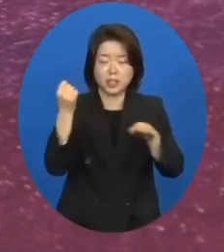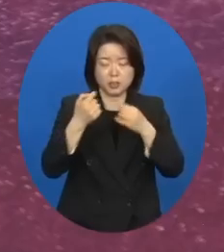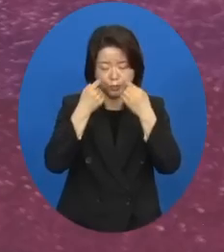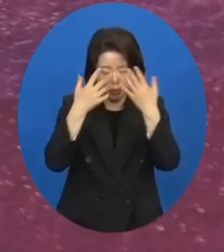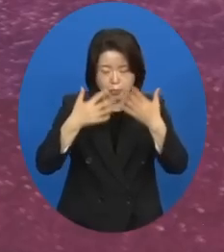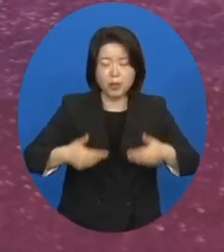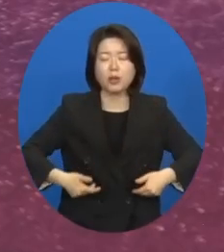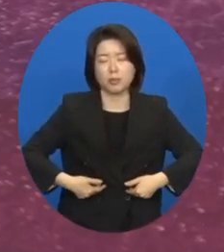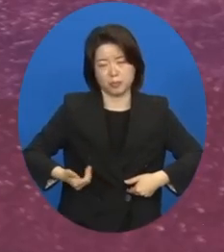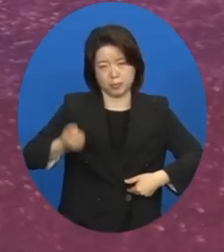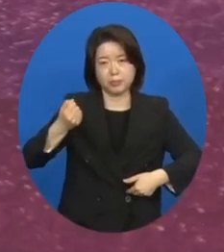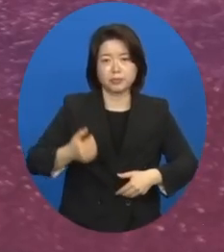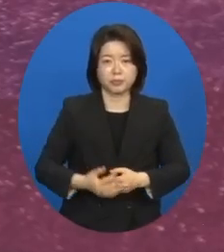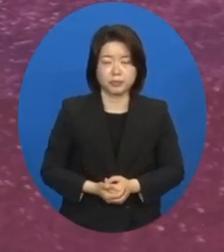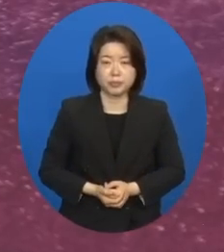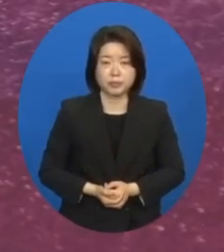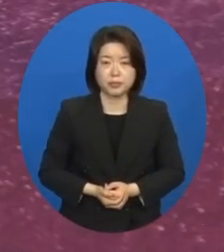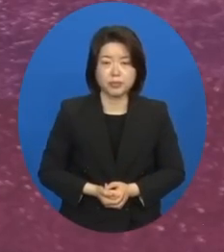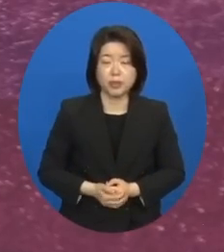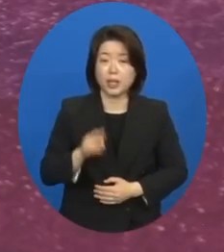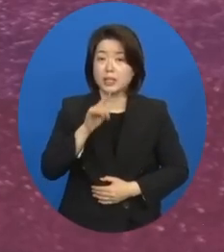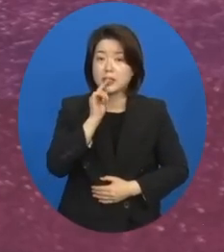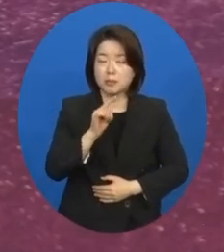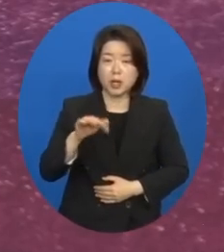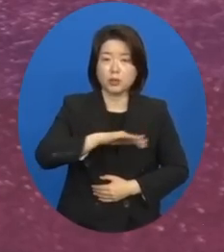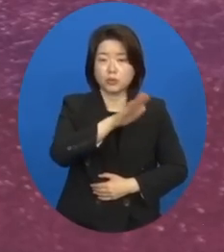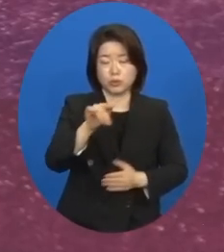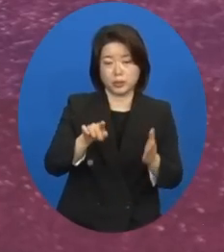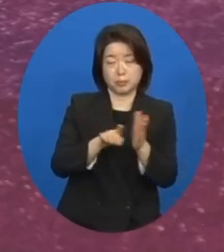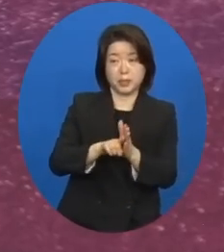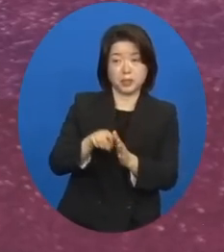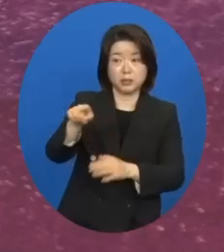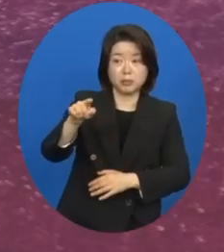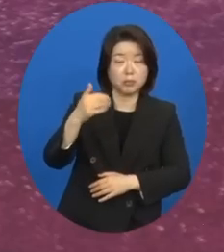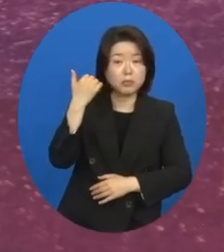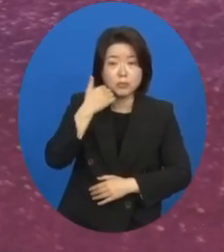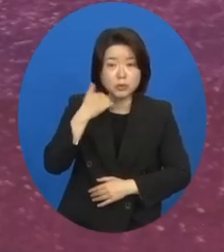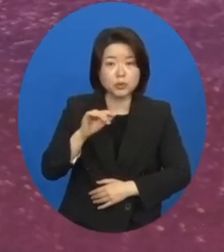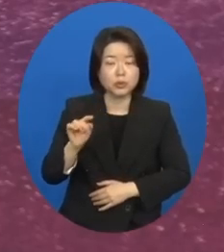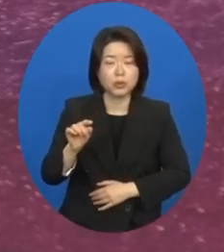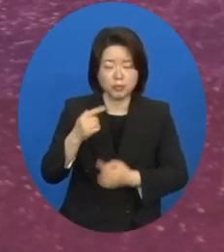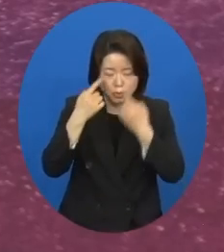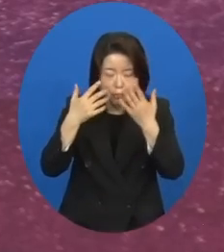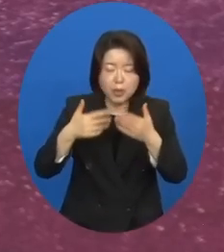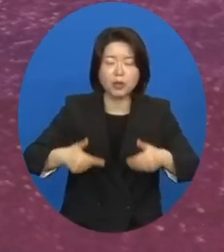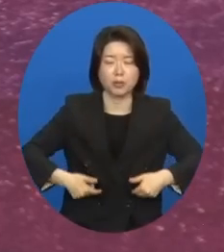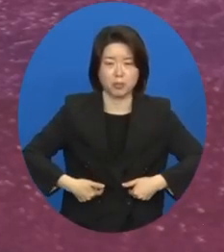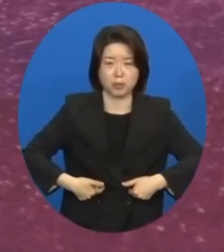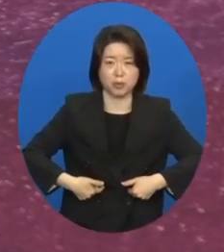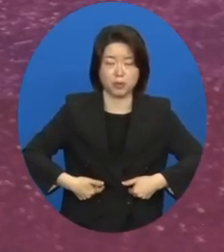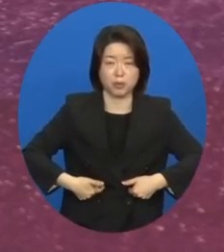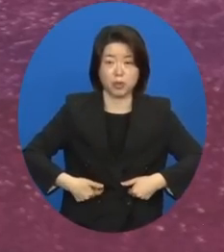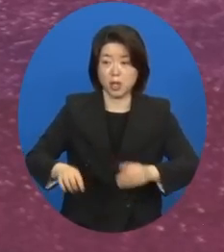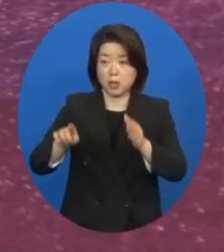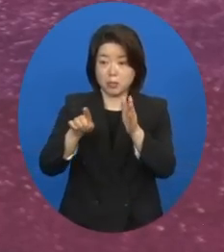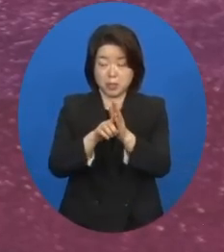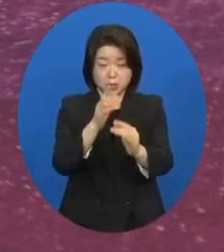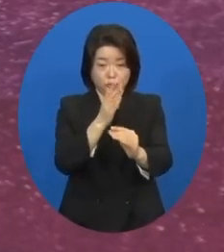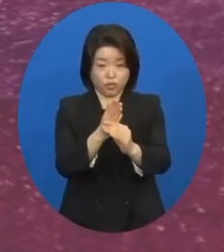합니다. 이 말은 우리의 믿음의 대상을 분명히 해야 된다라는 거예요. 믿음의 중간지대는